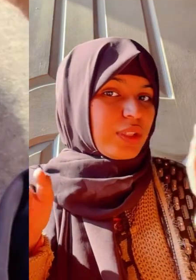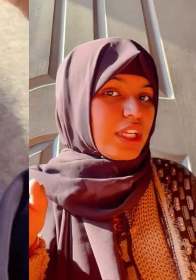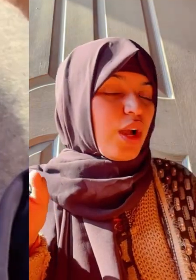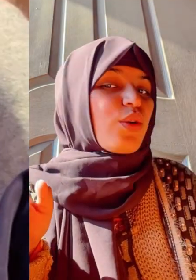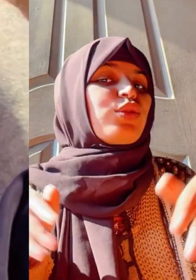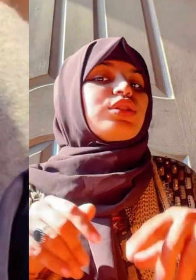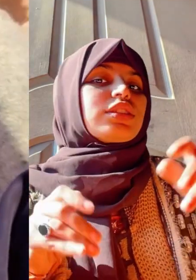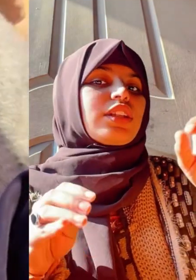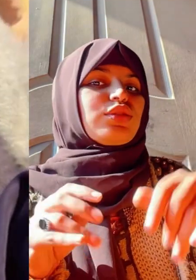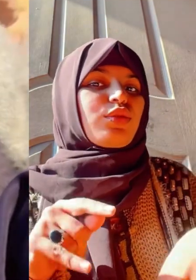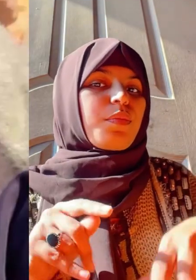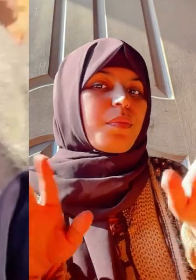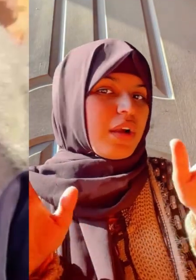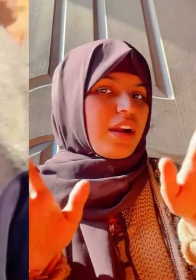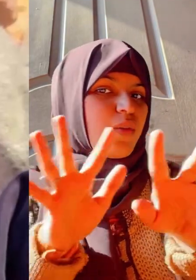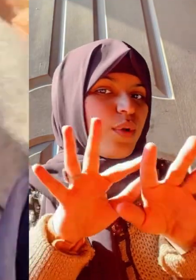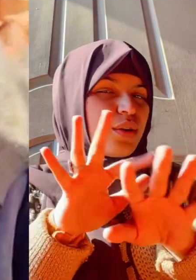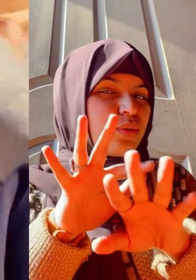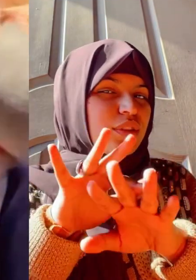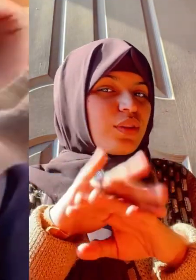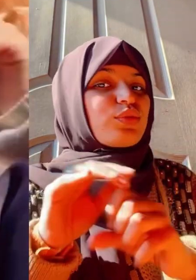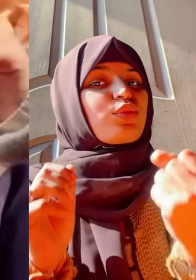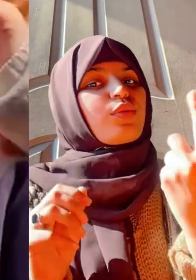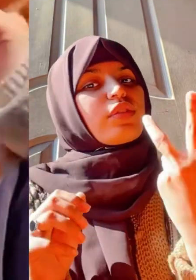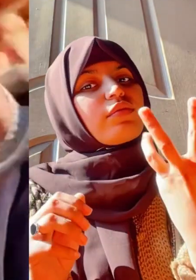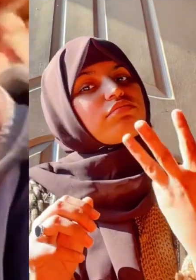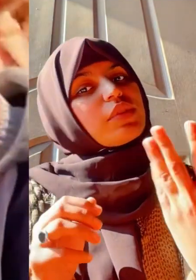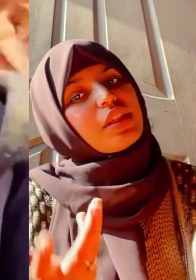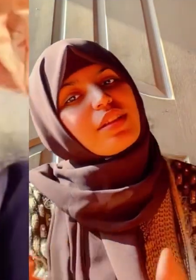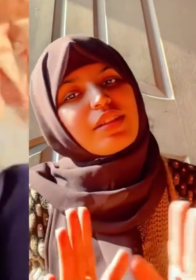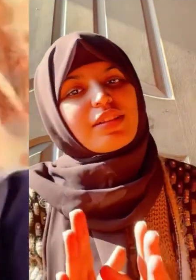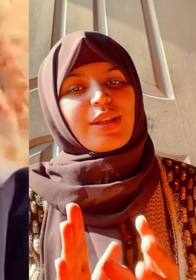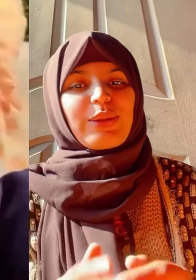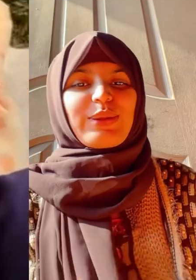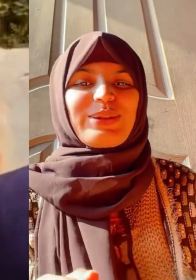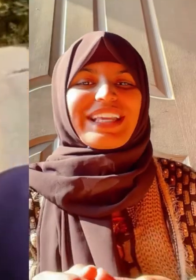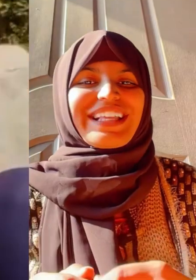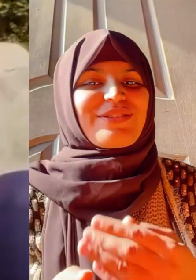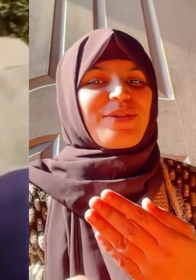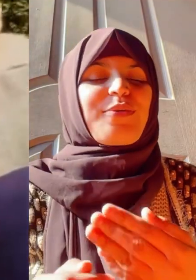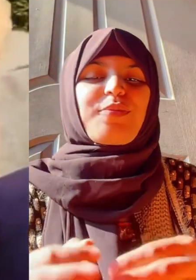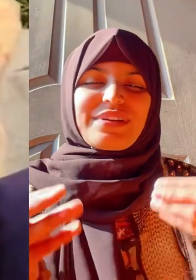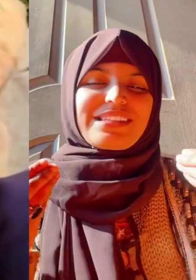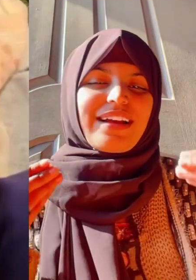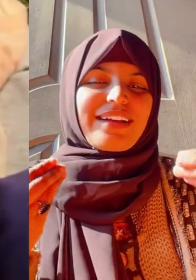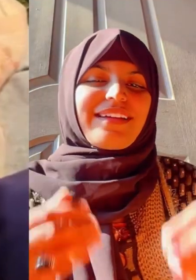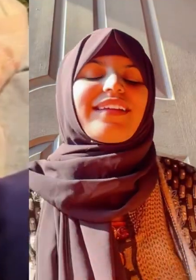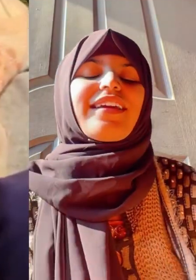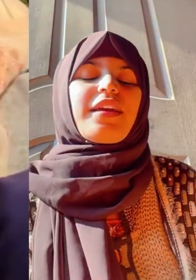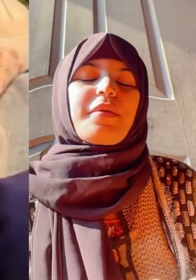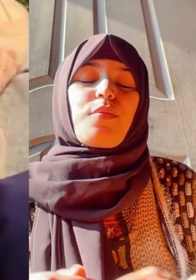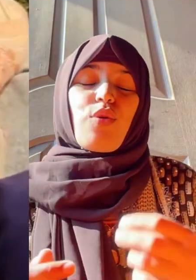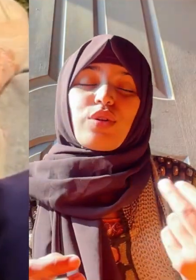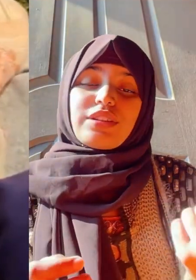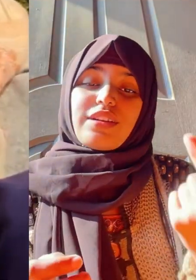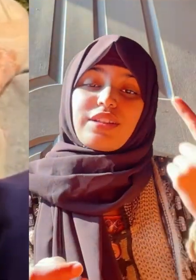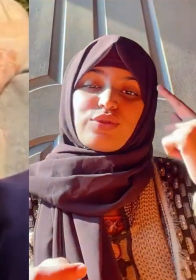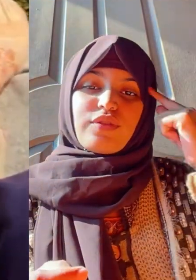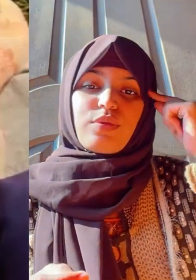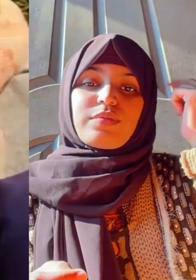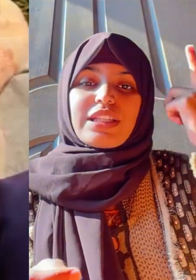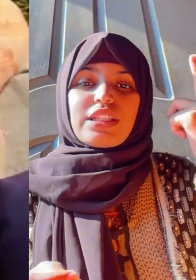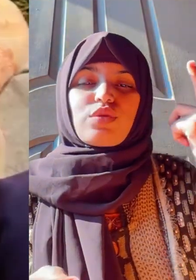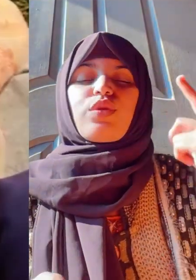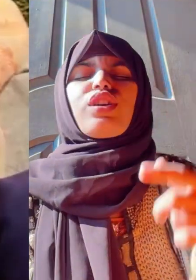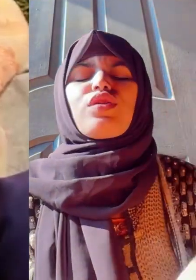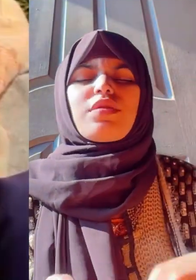होती थी कि आ तो एडी चला के एक तारा लांदी है, एक लांदी है, ये एडी चला के कि ये मैं तो उड़ती